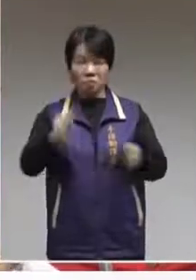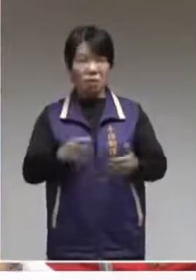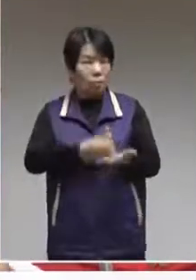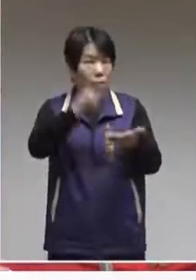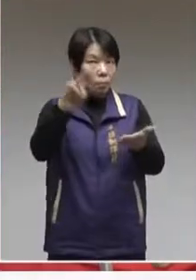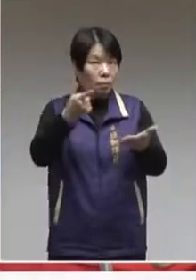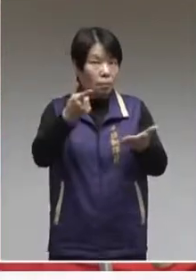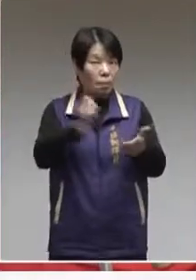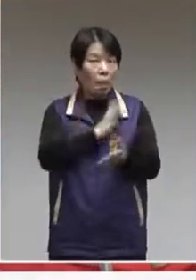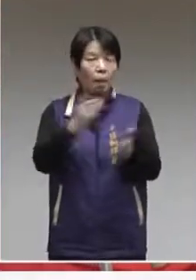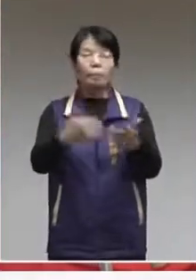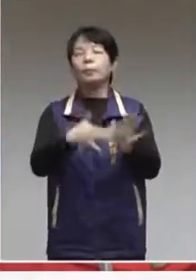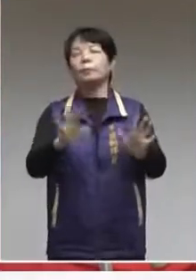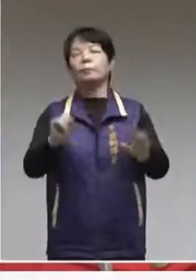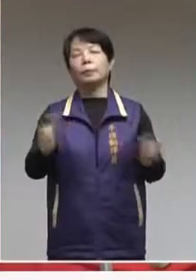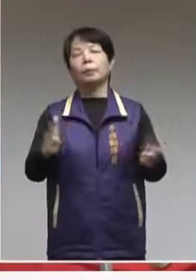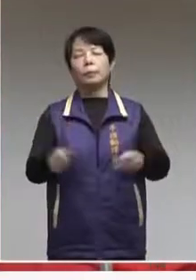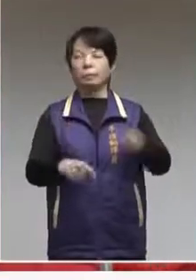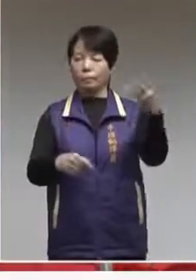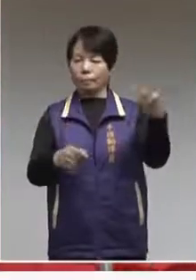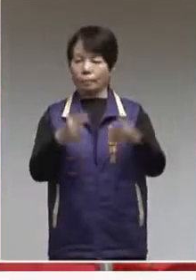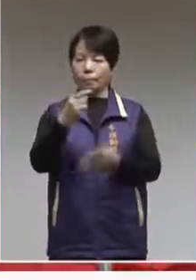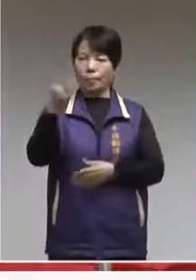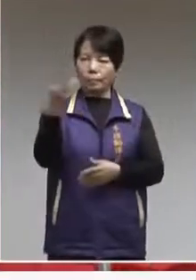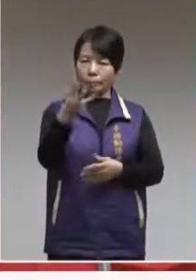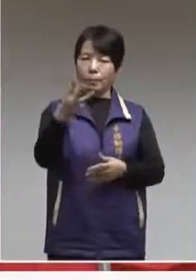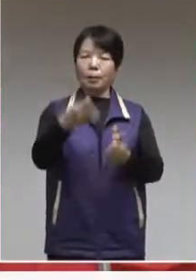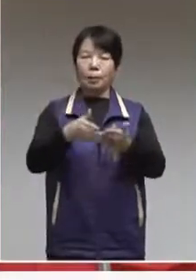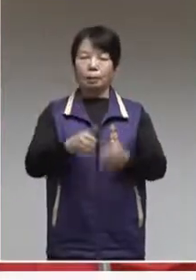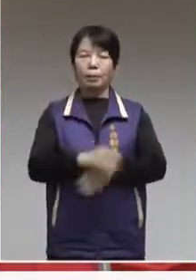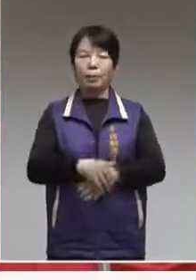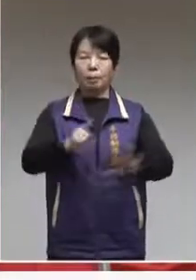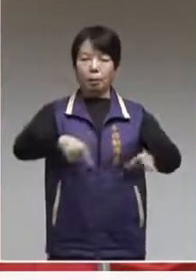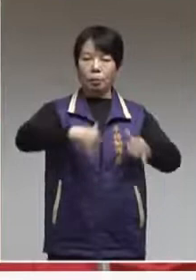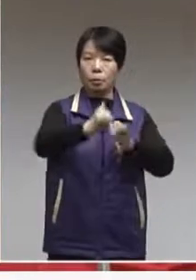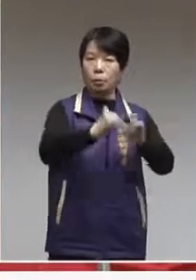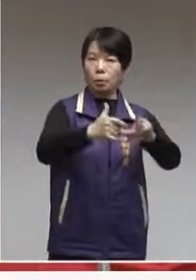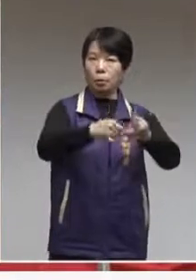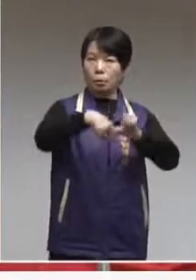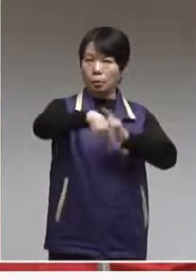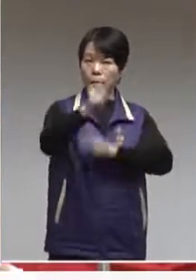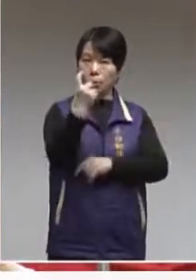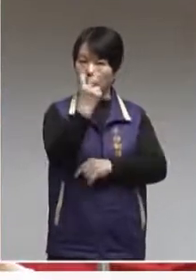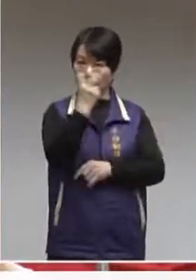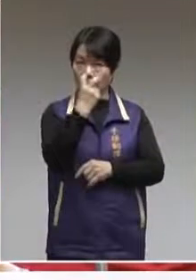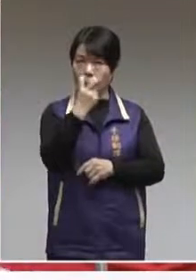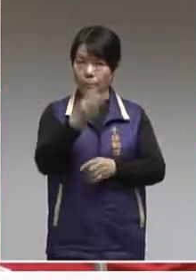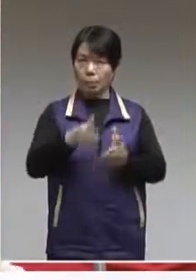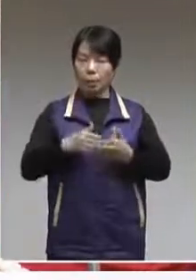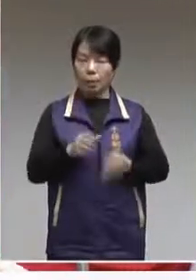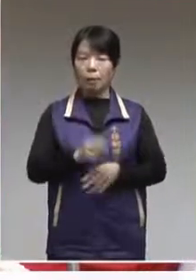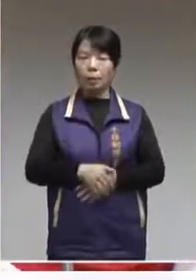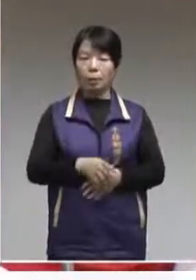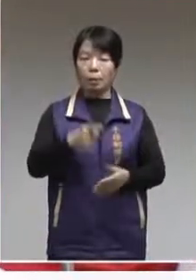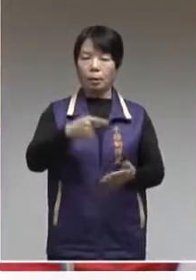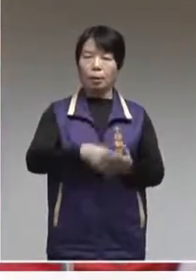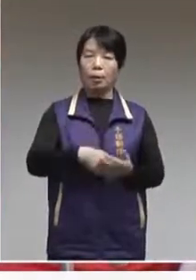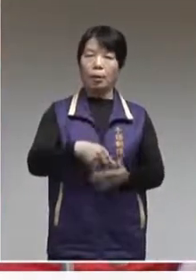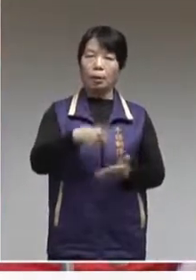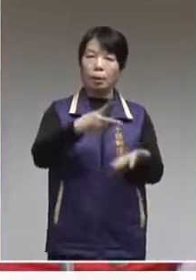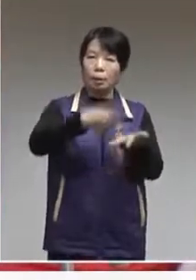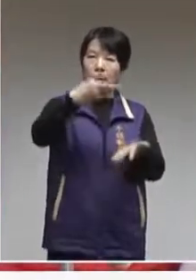结束，要有3次的筛检。好，那你到社区筛检站筛检，用2次的